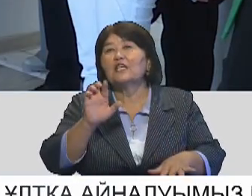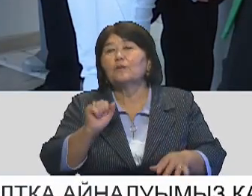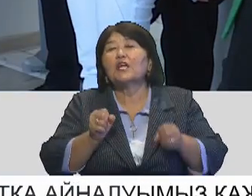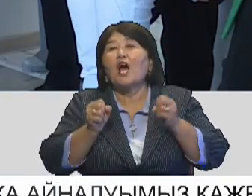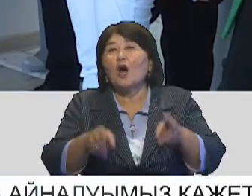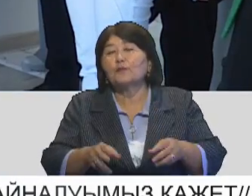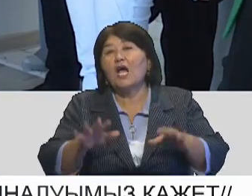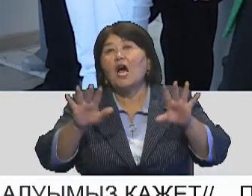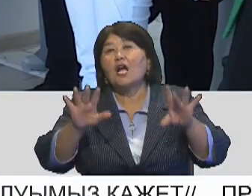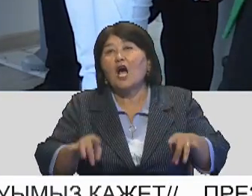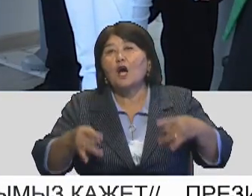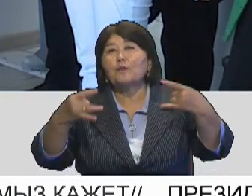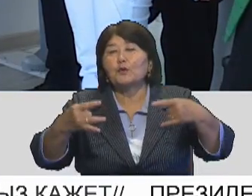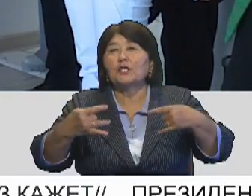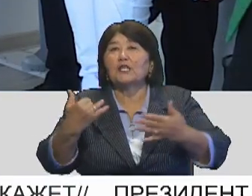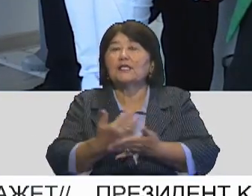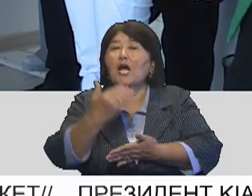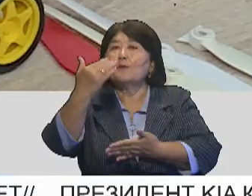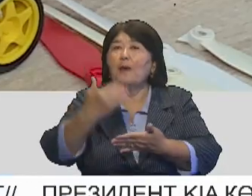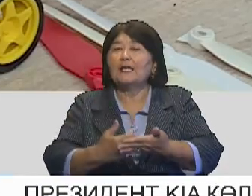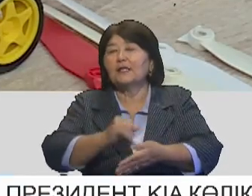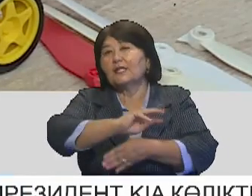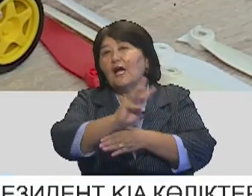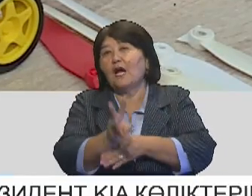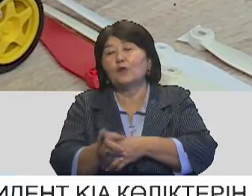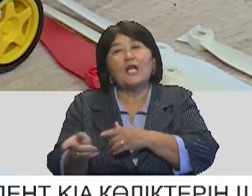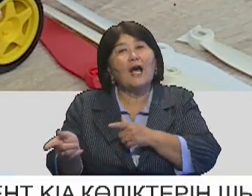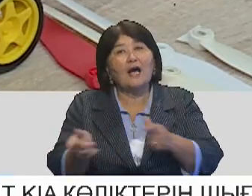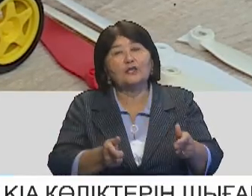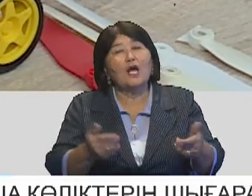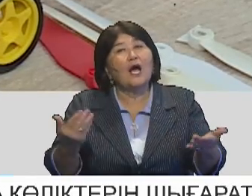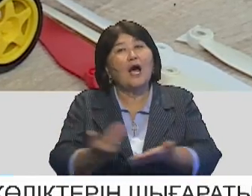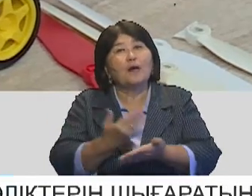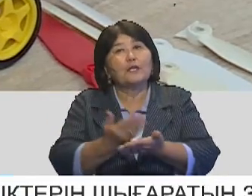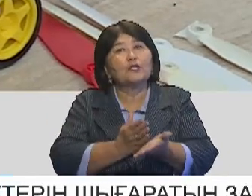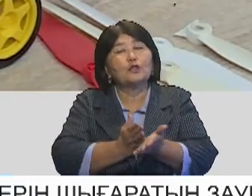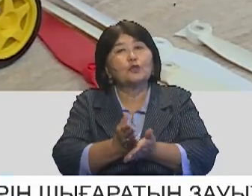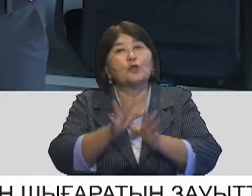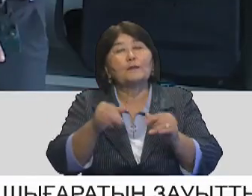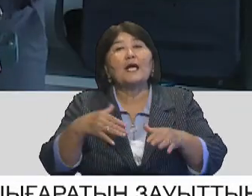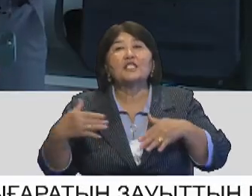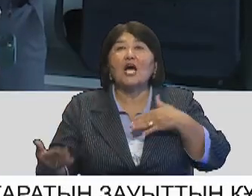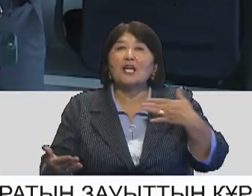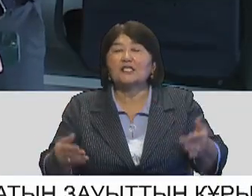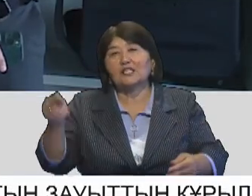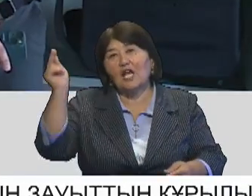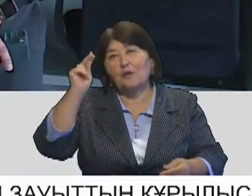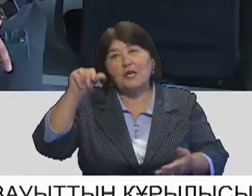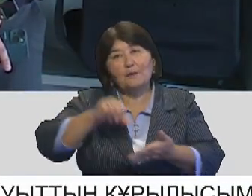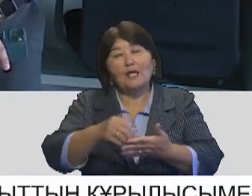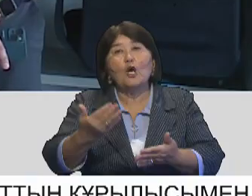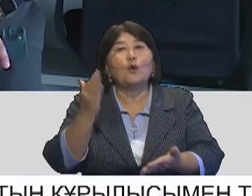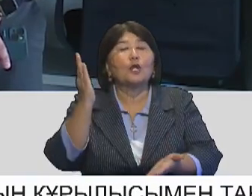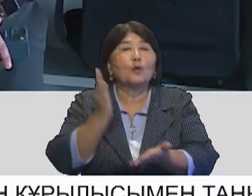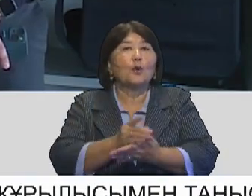киберқауіпсіздік, компьютерлік бағдарламалау және бағдарламалық қамтамасыз етуді әзірлеу, ақпараттық жүйелер бағыты бойынша жан-жақты білім алады. Оларға